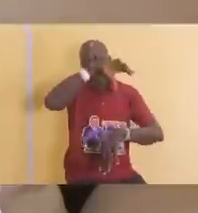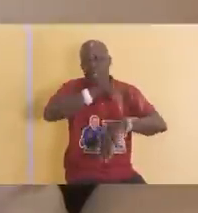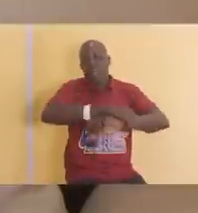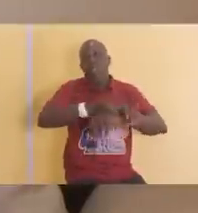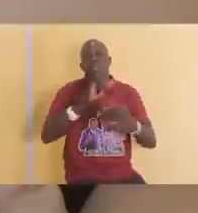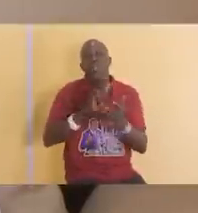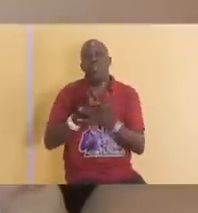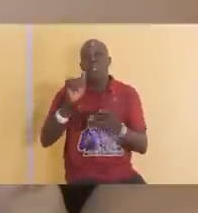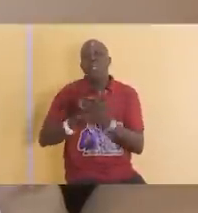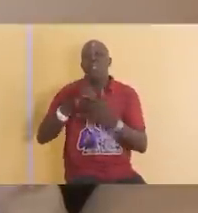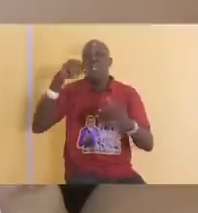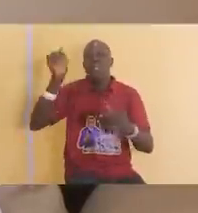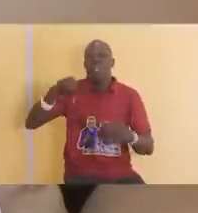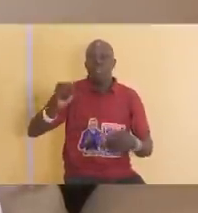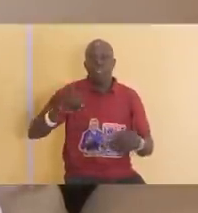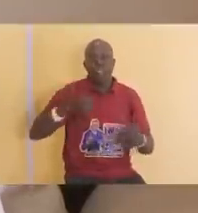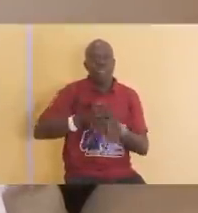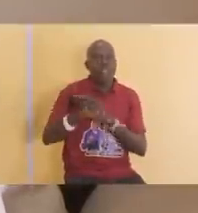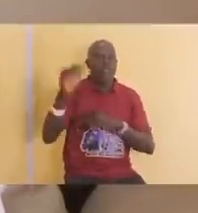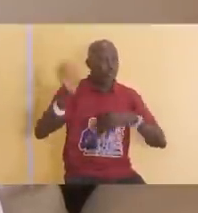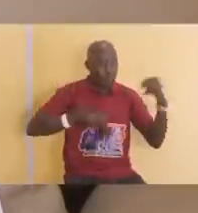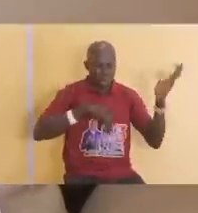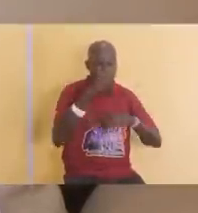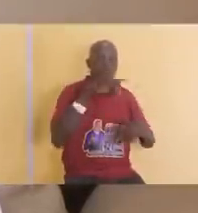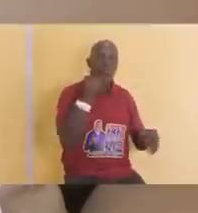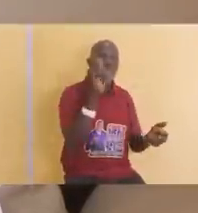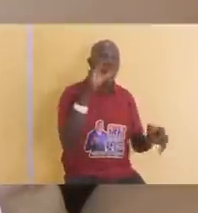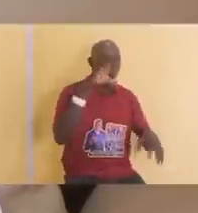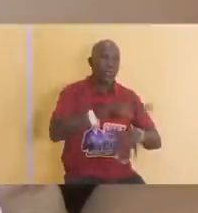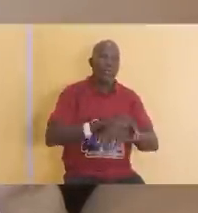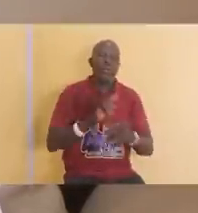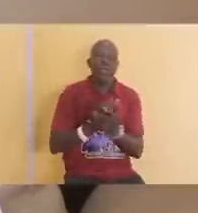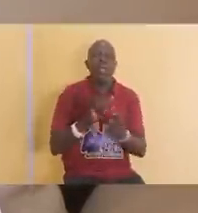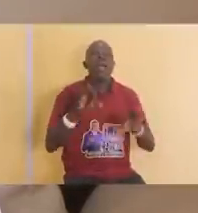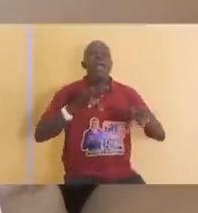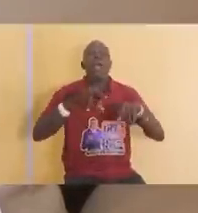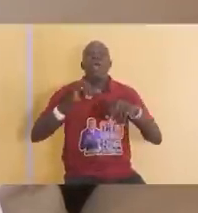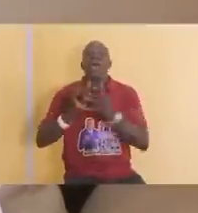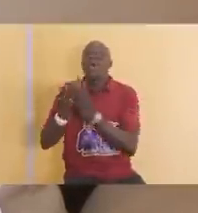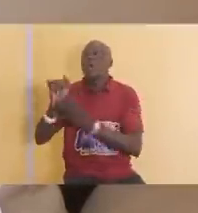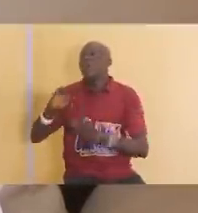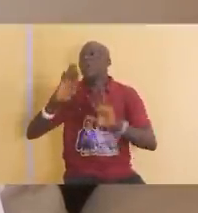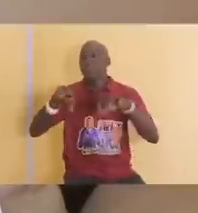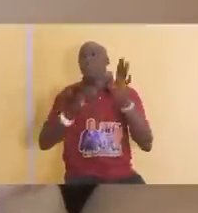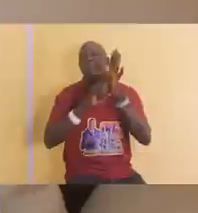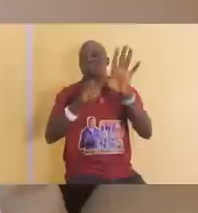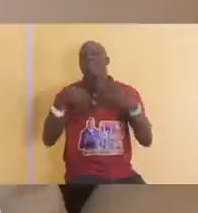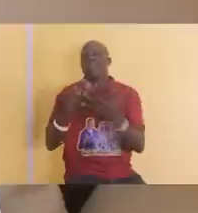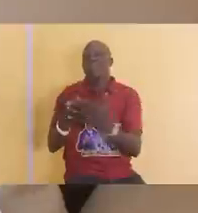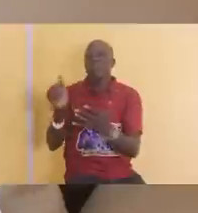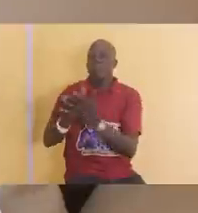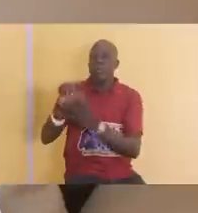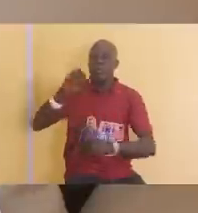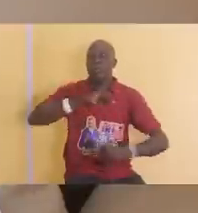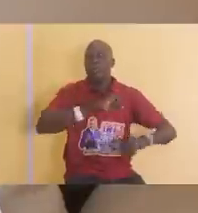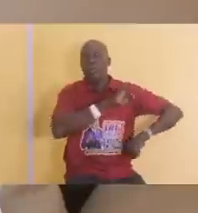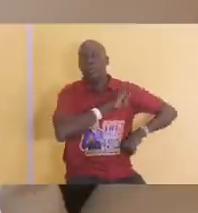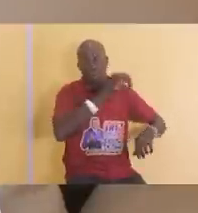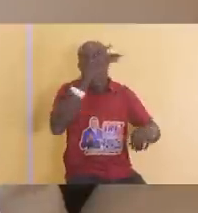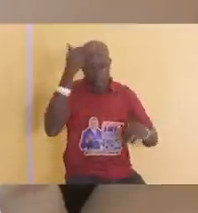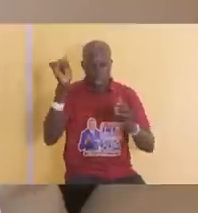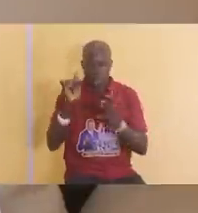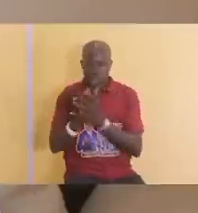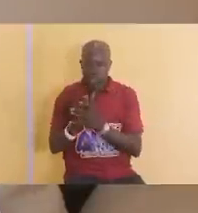òsibítà lè sápamọ́ sí. There's no way they can a fi mú ẹ̀ dánrin lọ́dọ̀ àwọn ìjọba nítorí